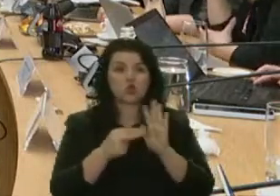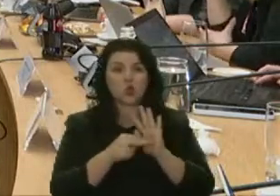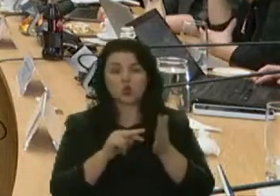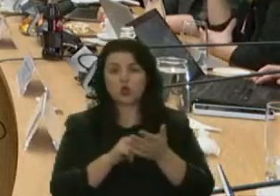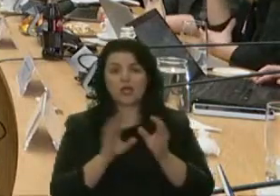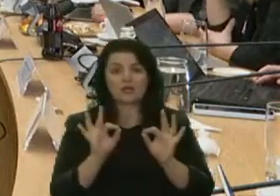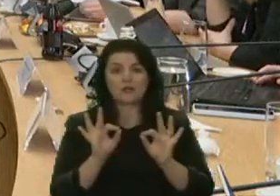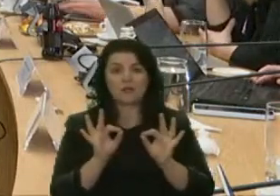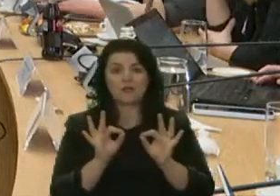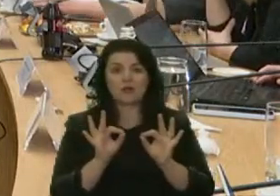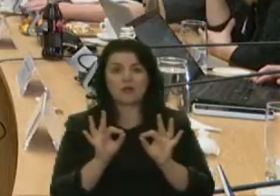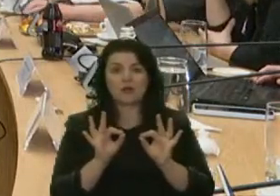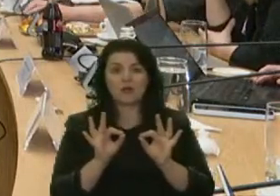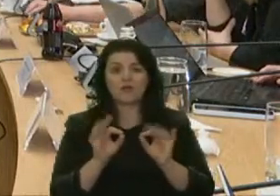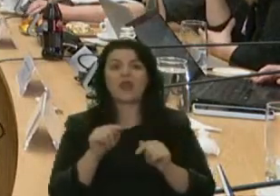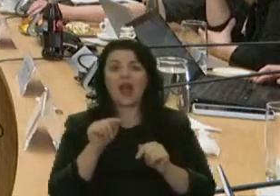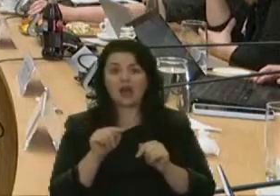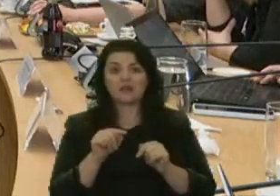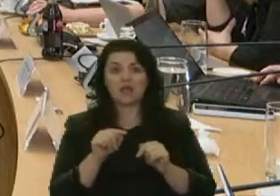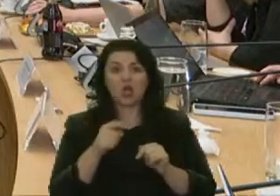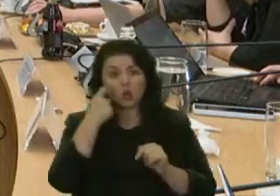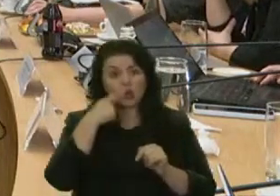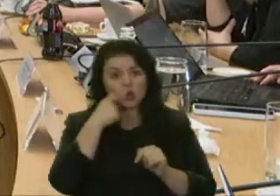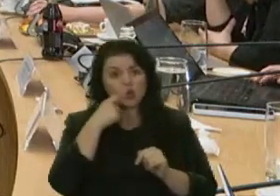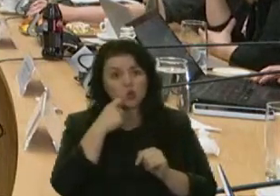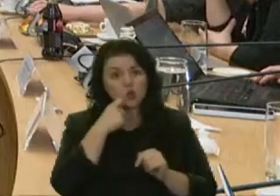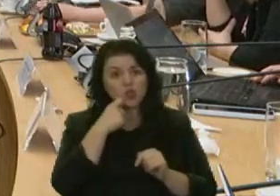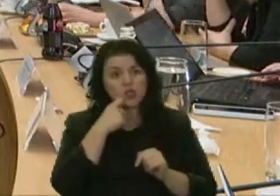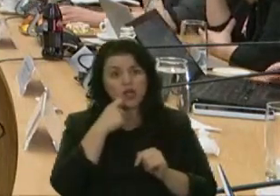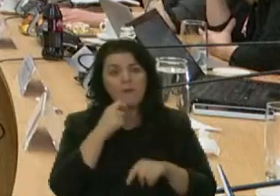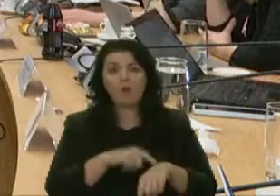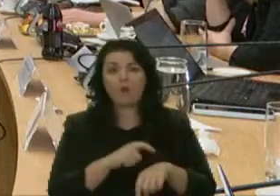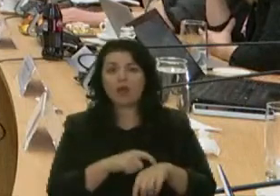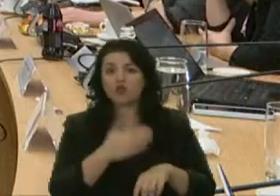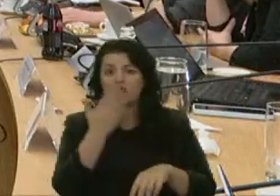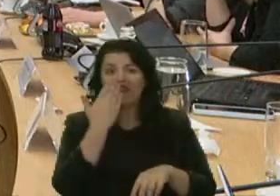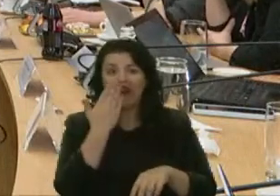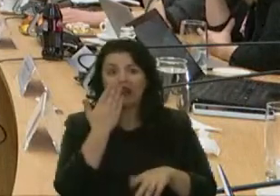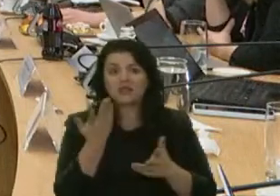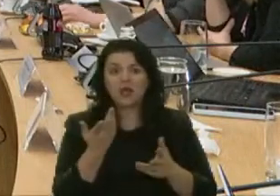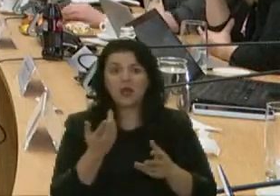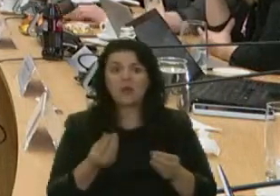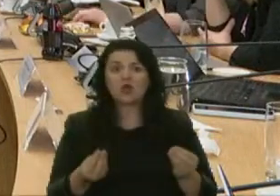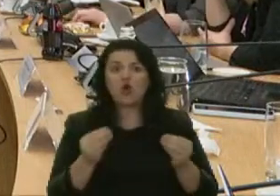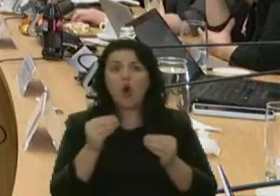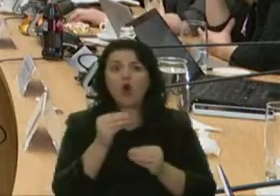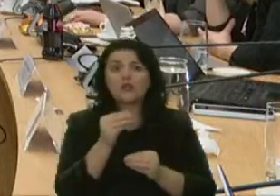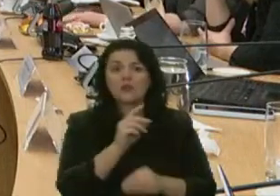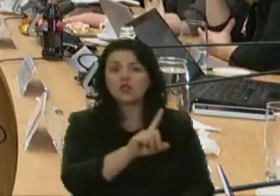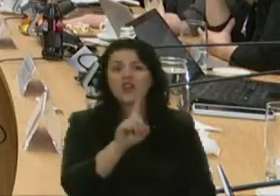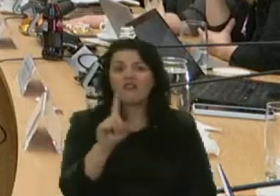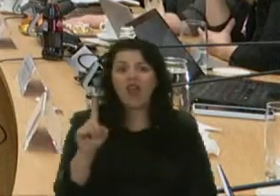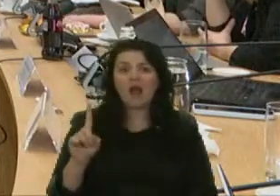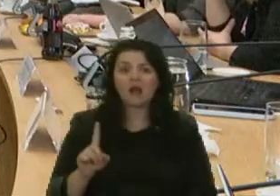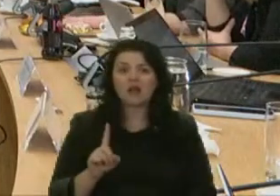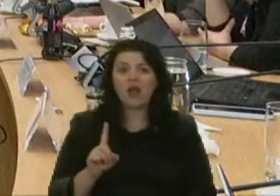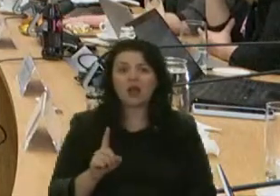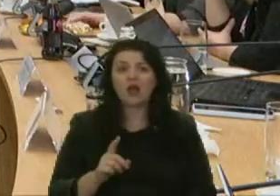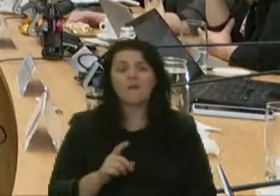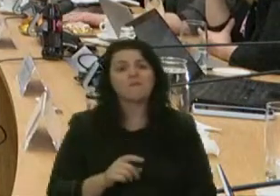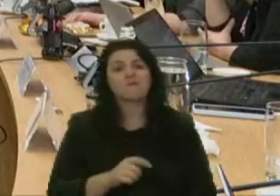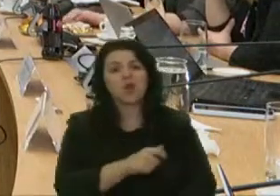specialitate aferentă Asta este ăsta Este Clujul în momentul de față datorită contribuției fiecărui acolo pe pirul lui e Consiliul